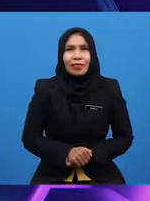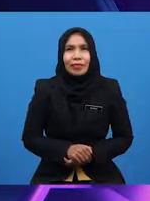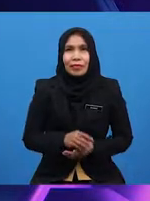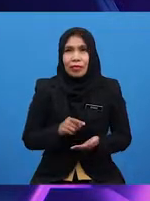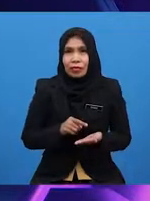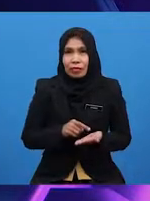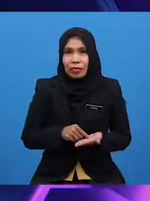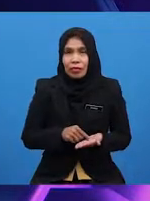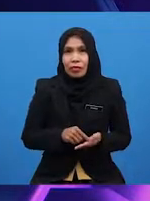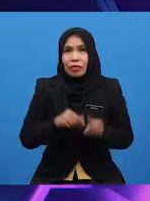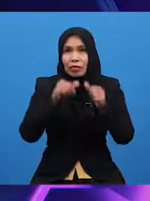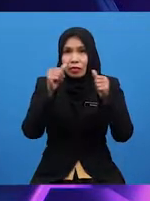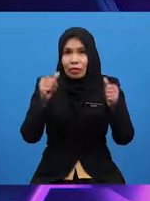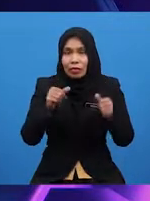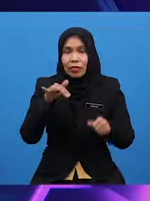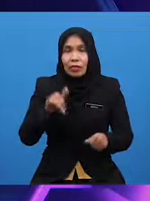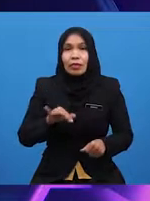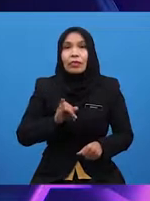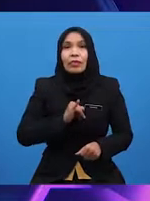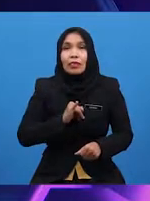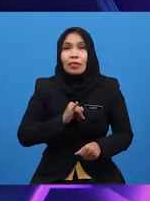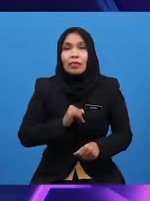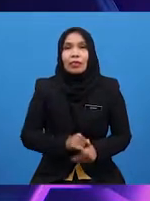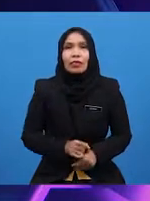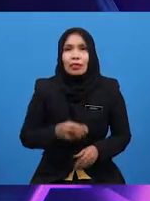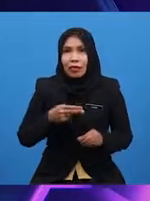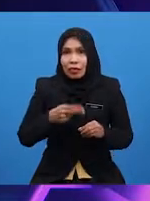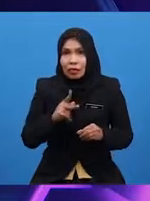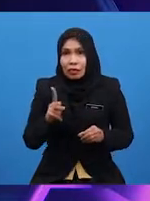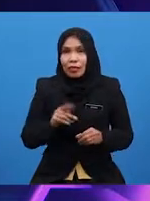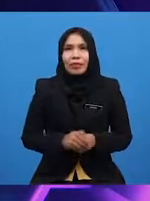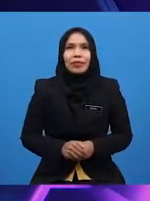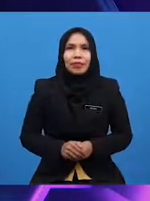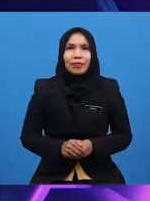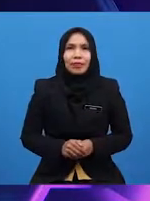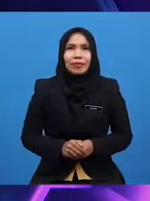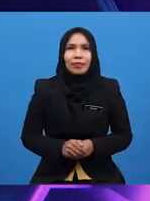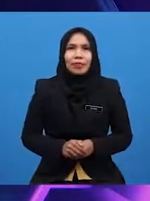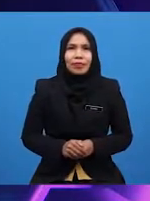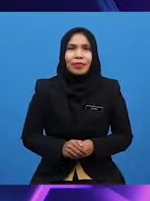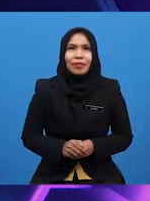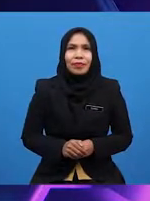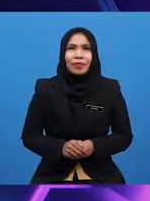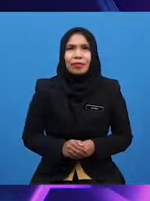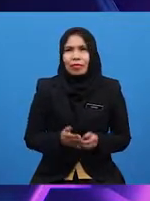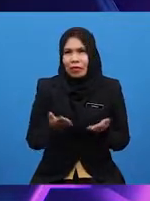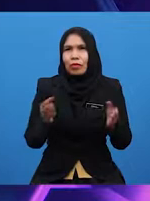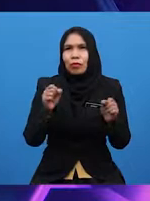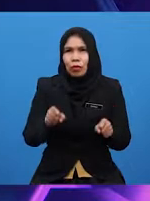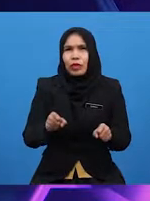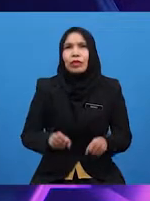Ini dia arca acuan yang telah saya hasilkan sebentar tadi. Menarik kan? Anda juga mampu untuk